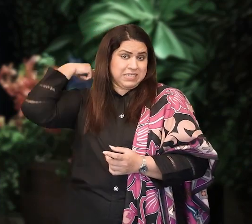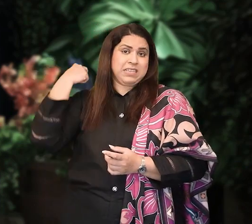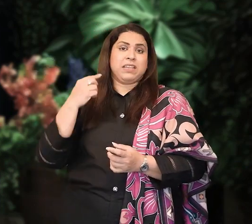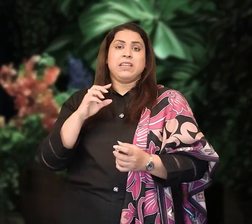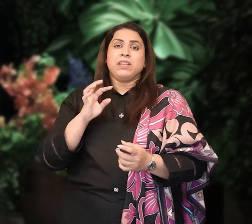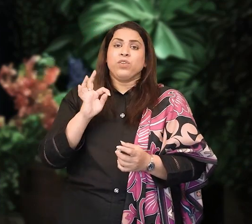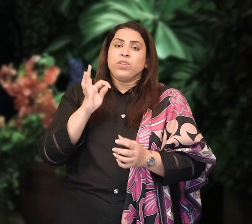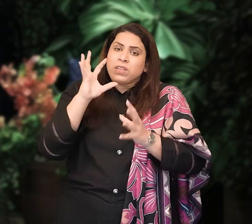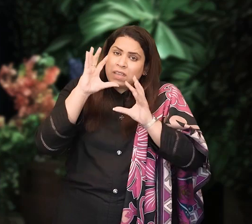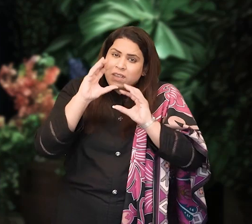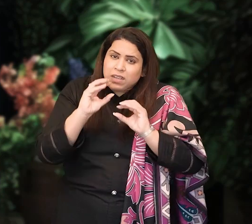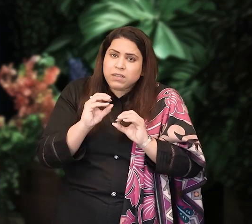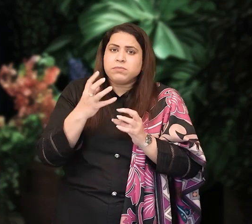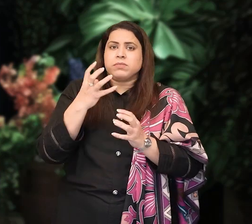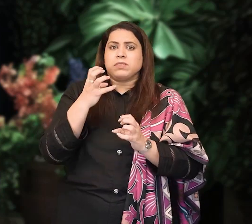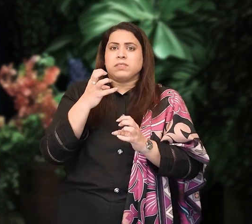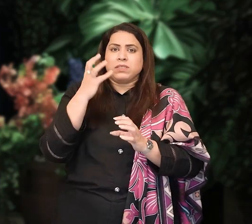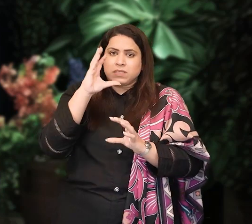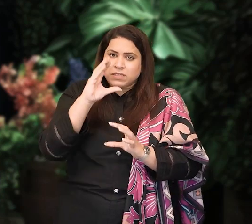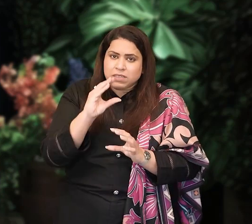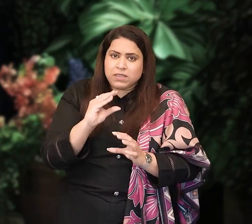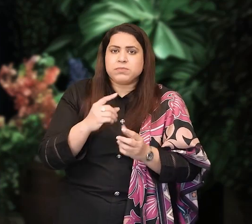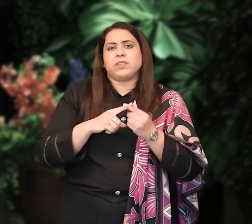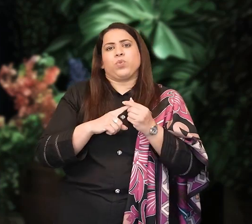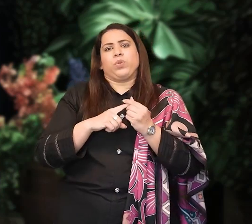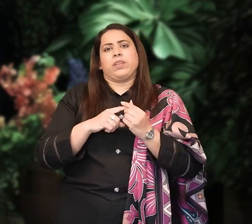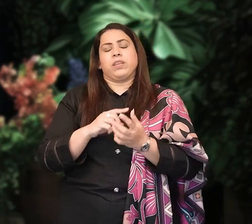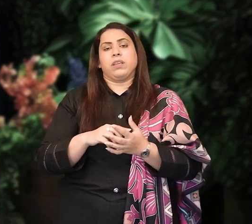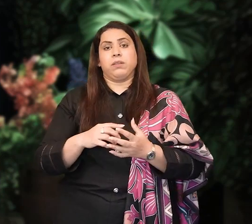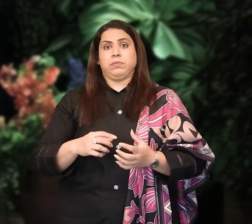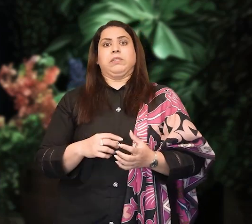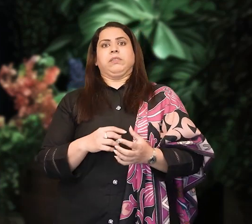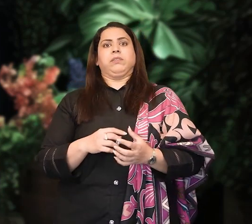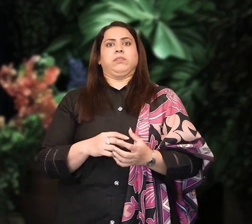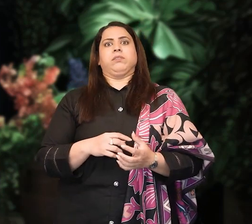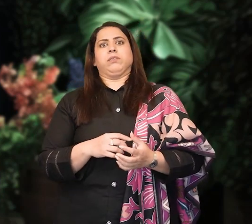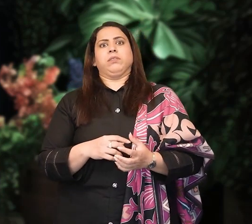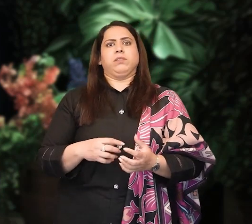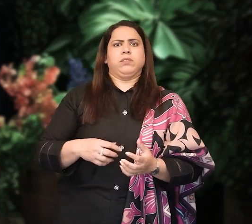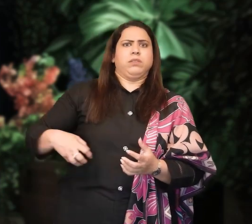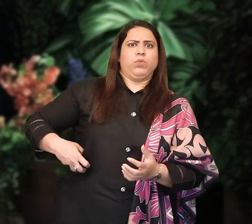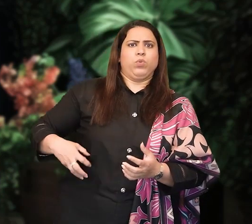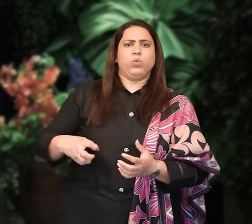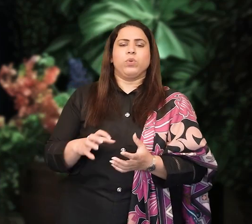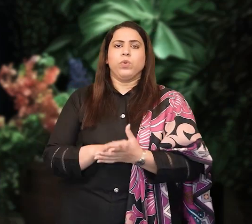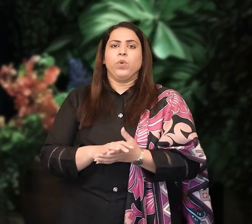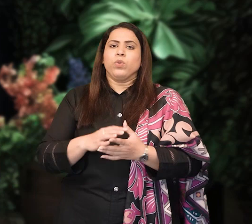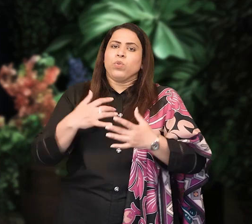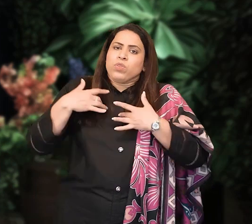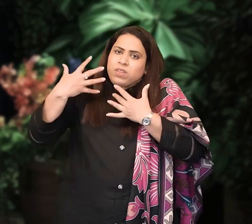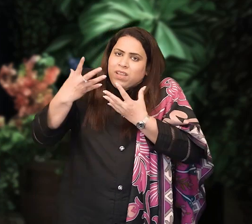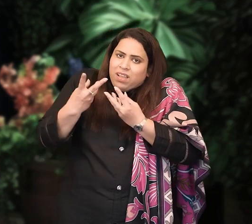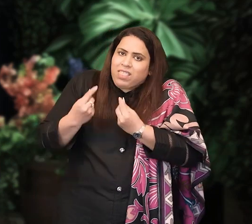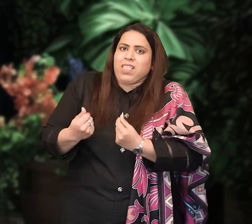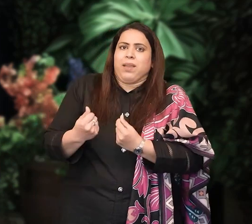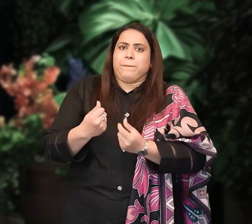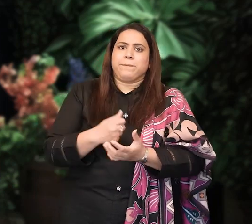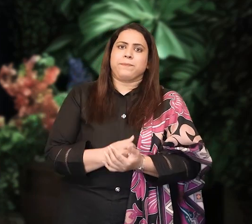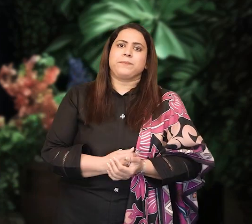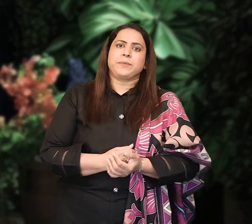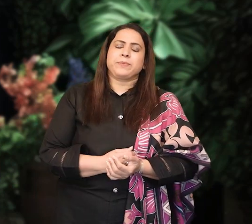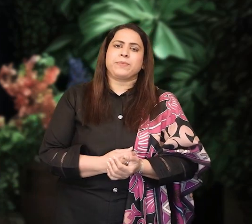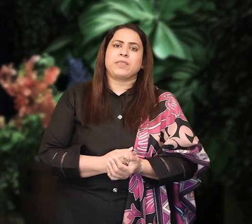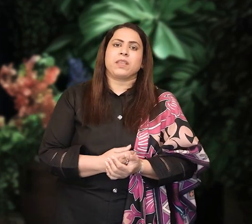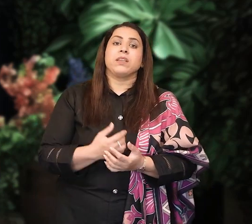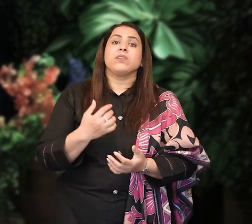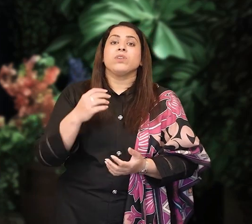उसका स्पेज़म रिड्यूस करना सबसे ज़्यादा ज़रूरी है, ताकि जो पेशेंट एक अकड़ाव महसूस कर रहा है, एक दर्द तकलीफ़ महसूस कर रहा है, उससे जान छुड़ाई जा सके।